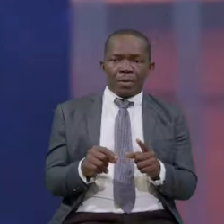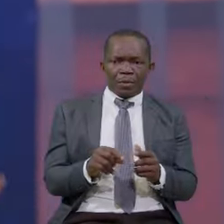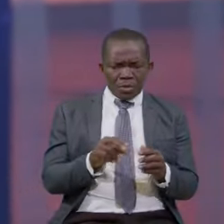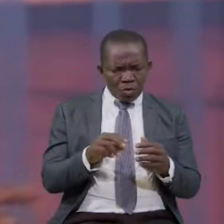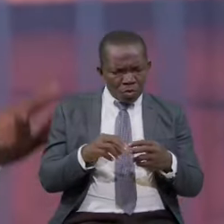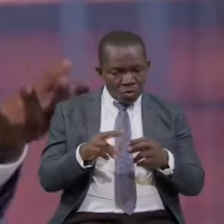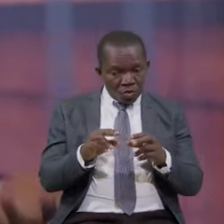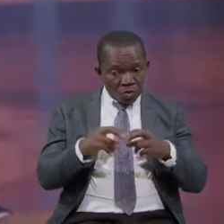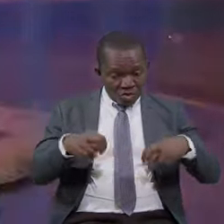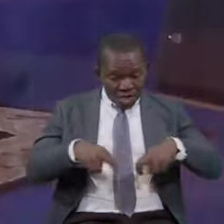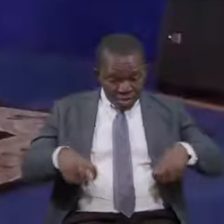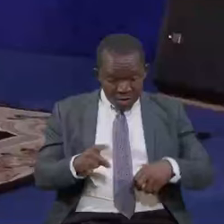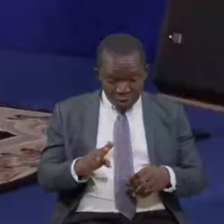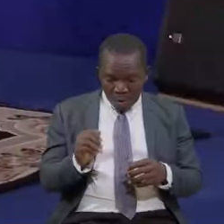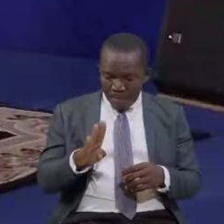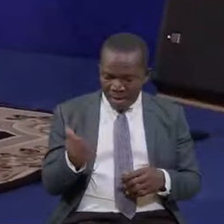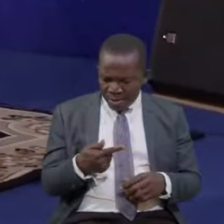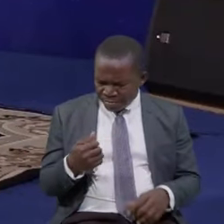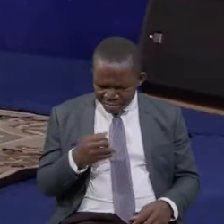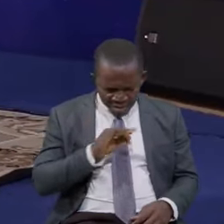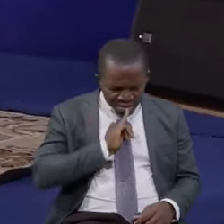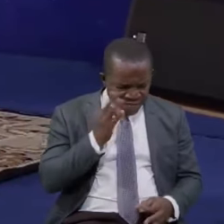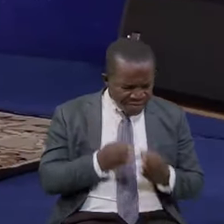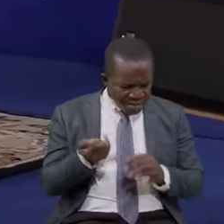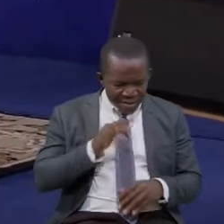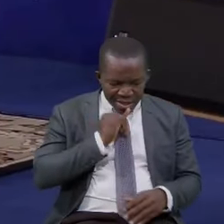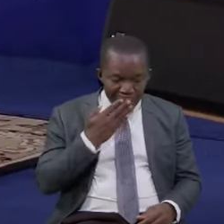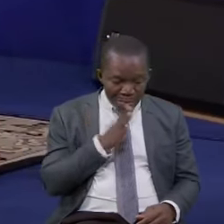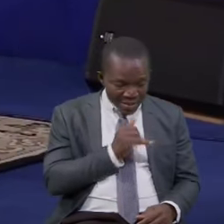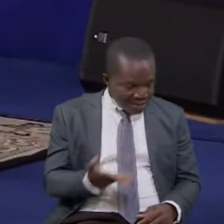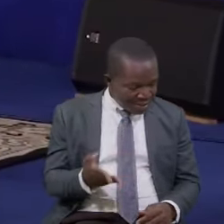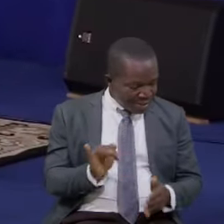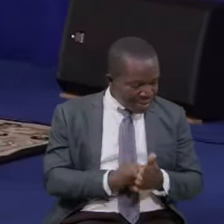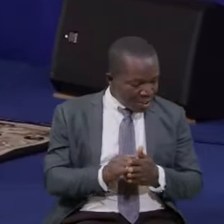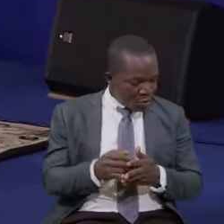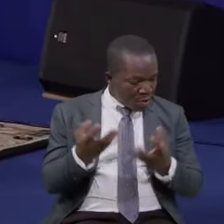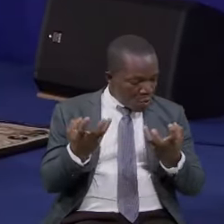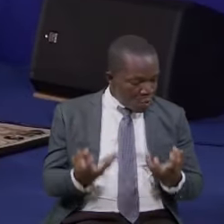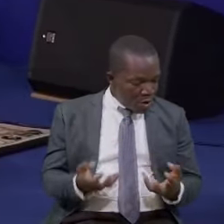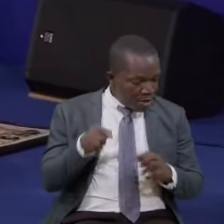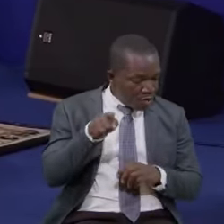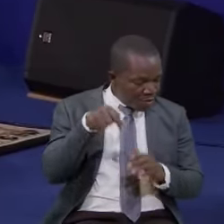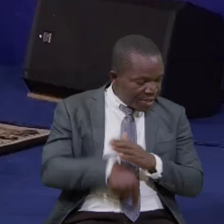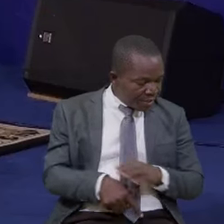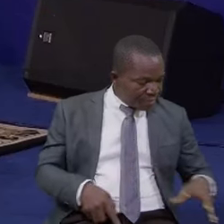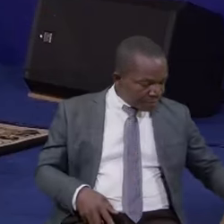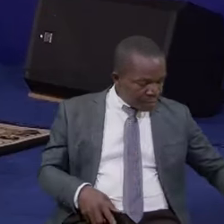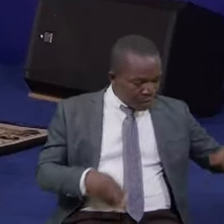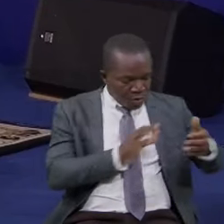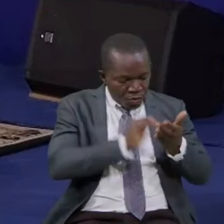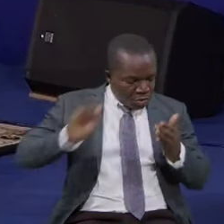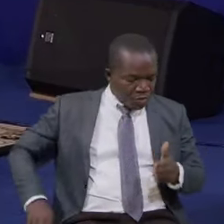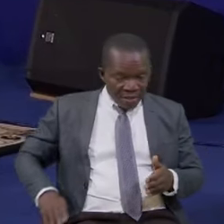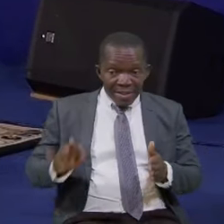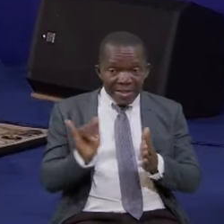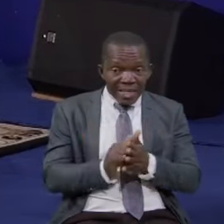et S a quelque chose qui va te peser est-ce qu'il a quelque chose qui va t'empêcher dans ta prière